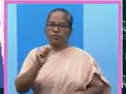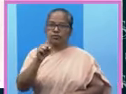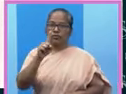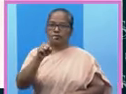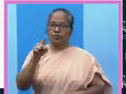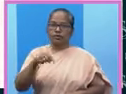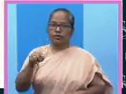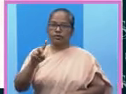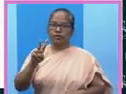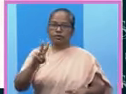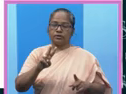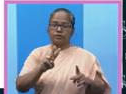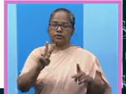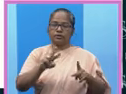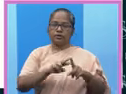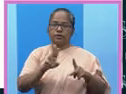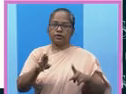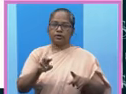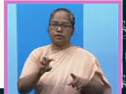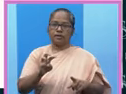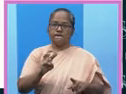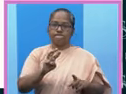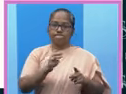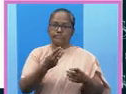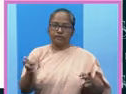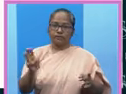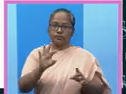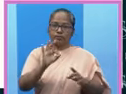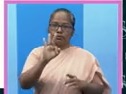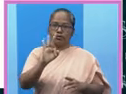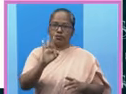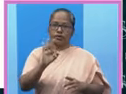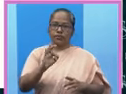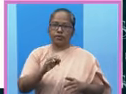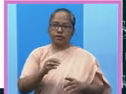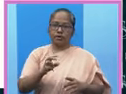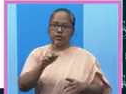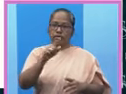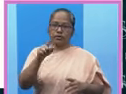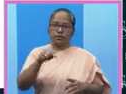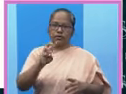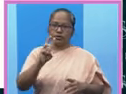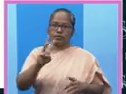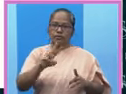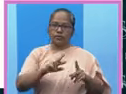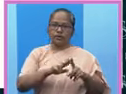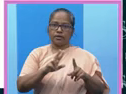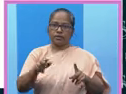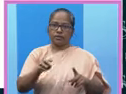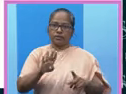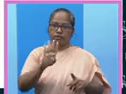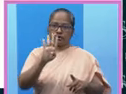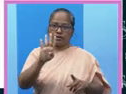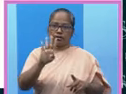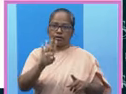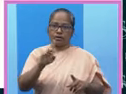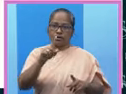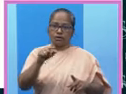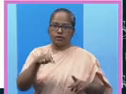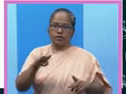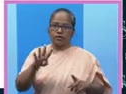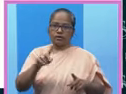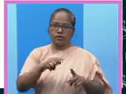2πr, பிரிவுகள் 3 எனில் வில்லி நீளம் 1/3 இன்ட்டு 2πr, பிரிவுகள் 4 எனில் வில்லி நீளம்